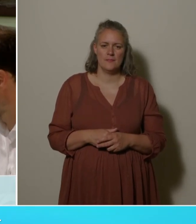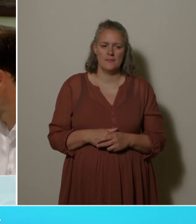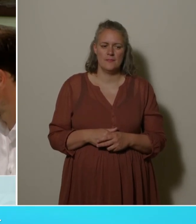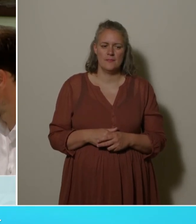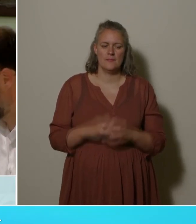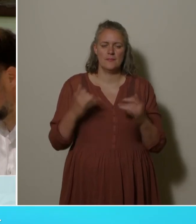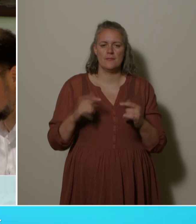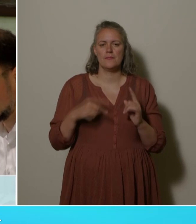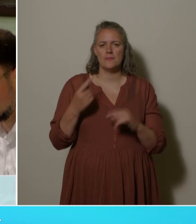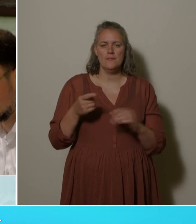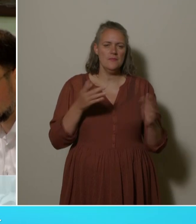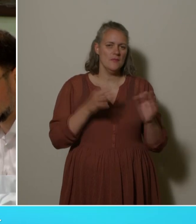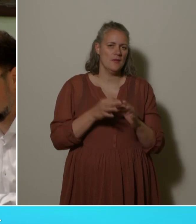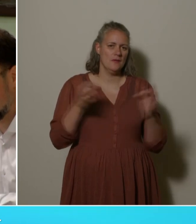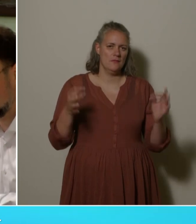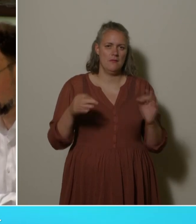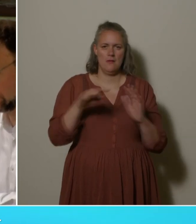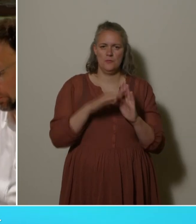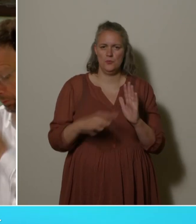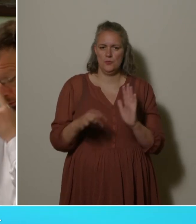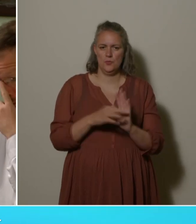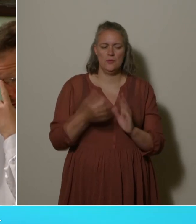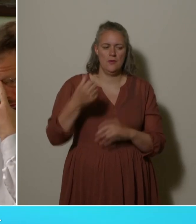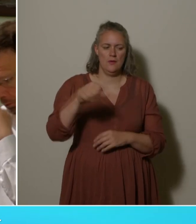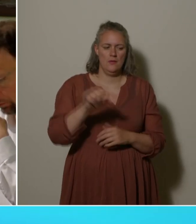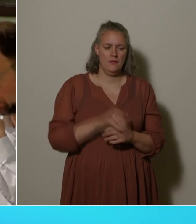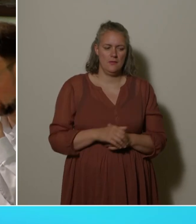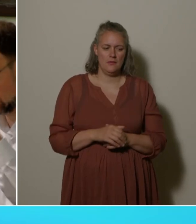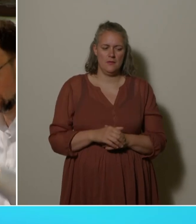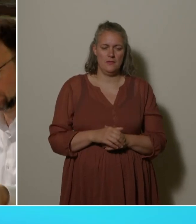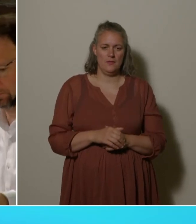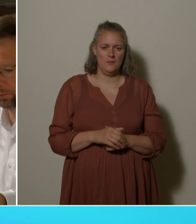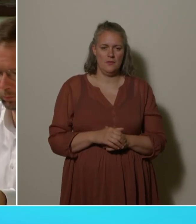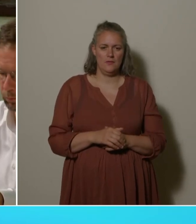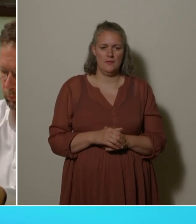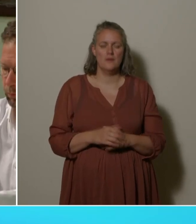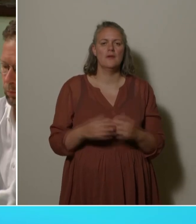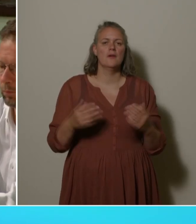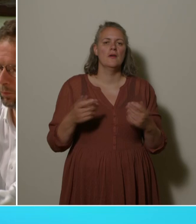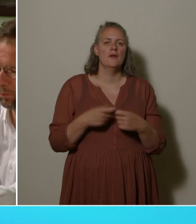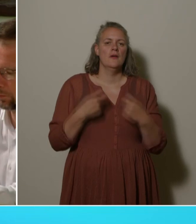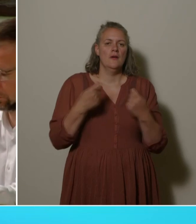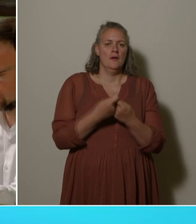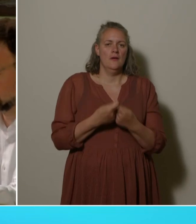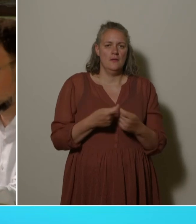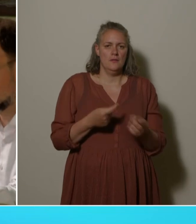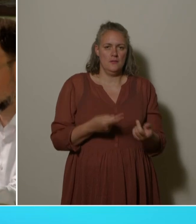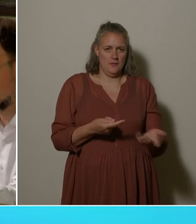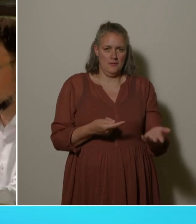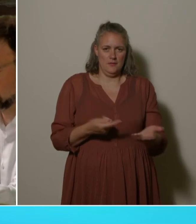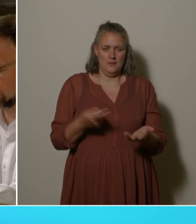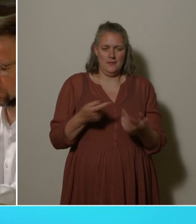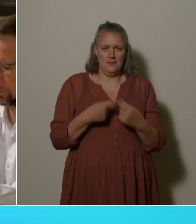Ich rufe auf den Tagesordnungspunkt 11, Beschlussvorlage Fraktionen Die Linke und Fraktion Bündnis 90 Die